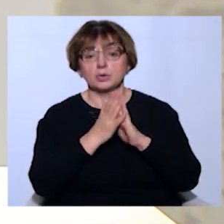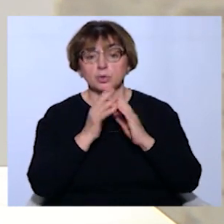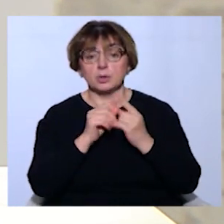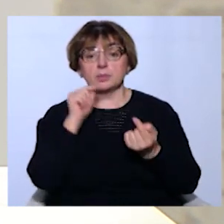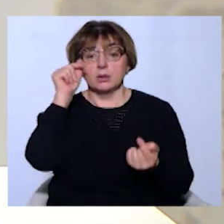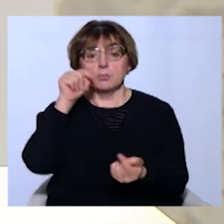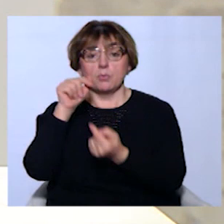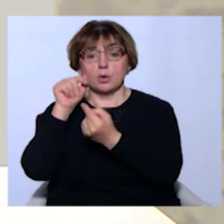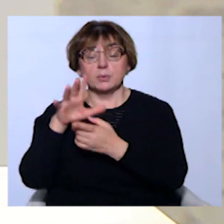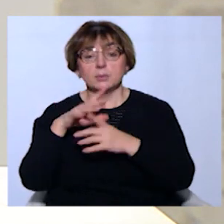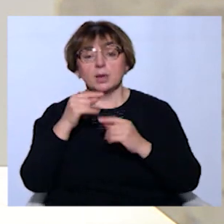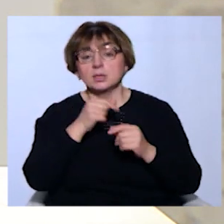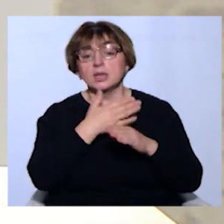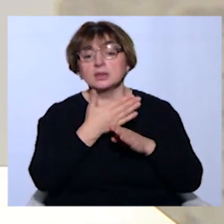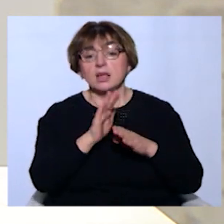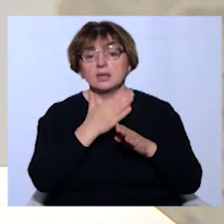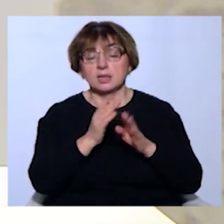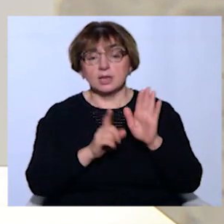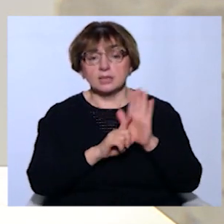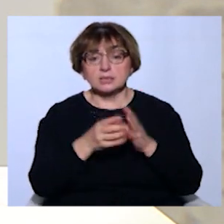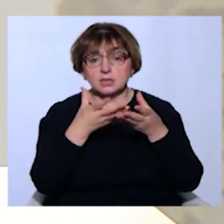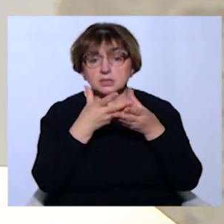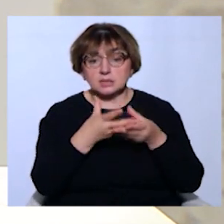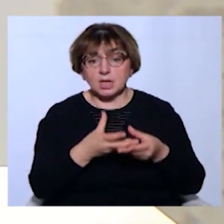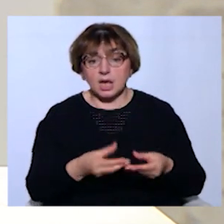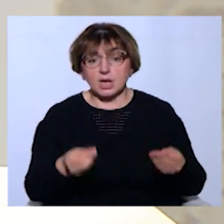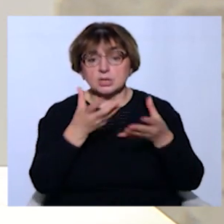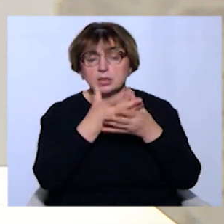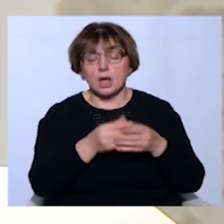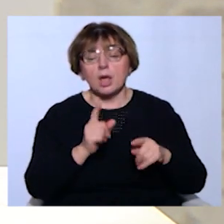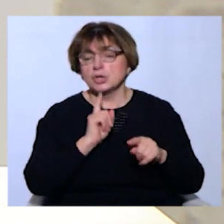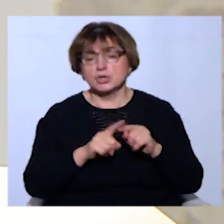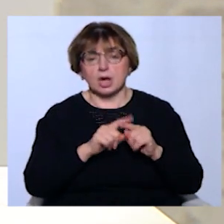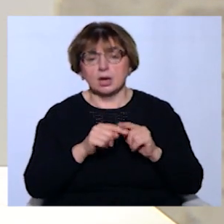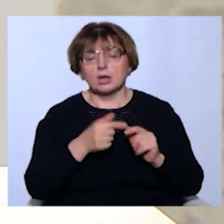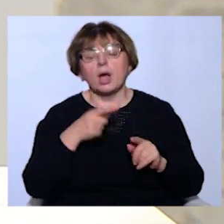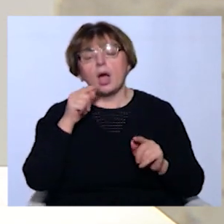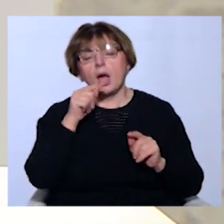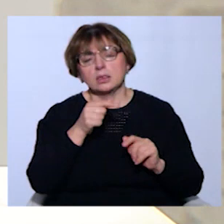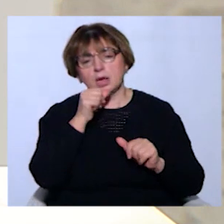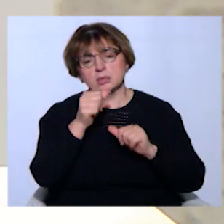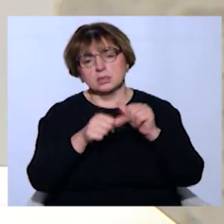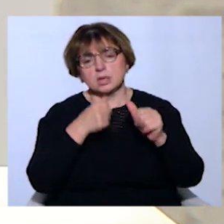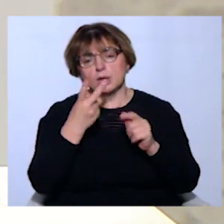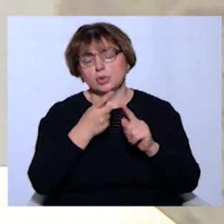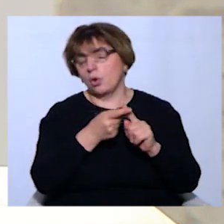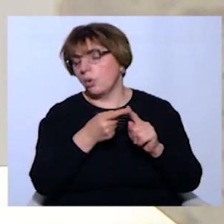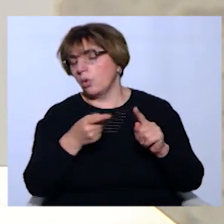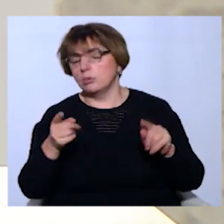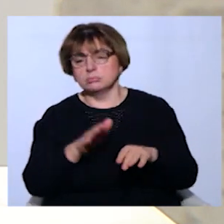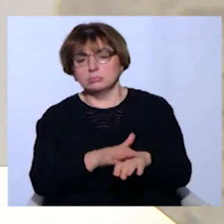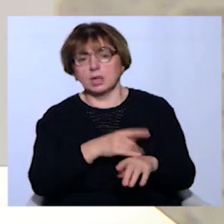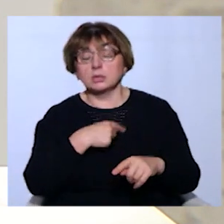ზემოქმედებით იწყებს დაშლას. ეს დაშლა, რა თქმა უნდა, ათასობით წლების განმავლობაში მიმდინარეობს და ხშირად ჩვენი